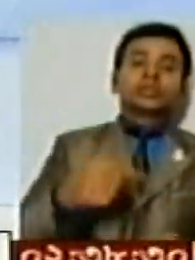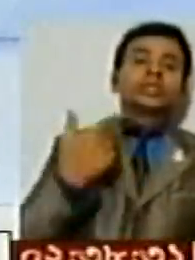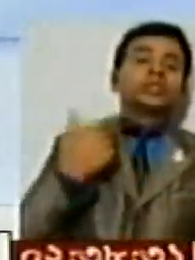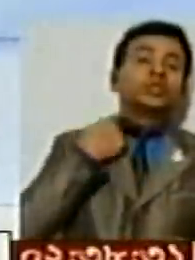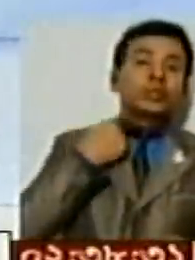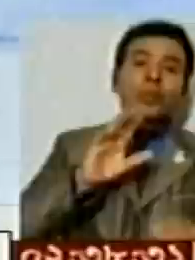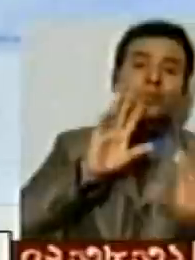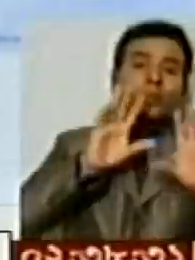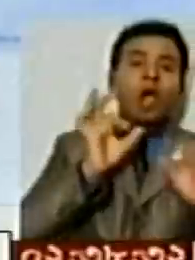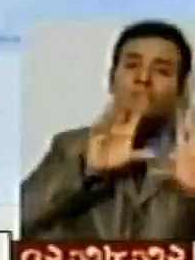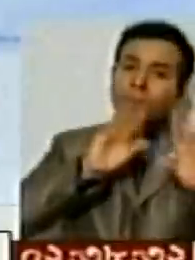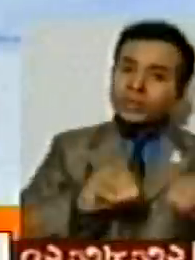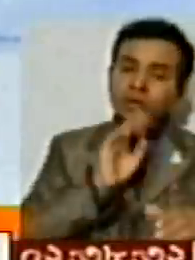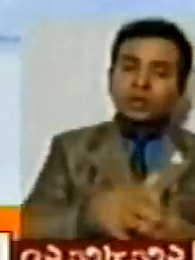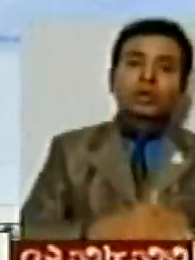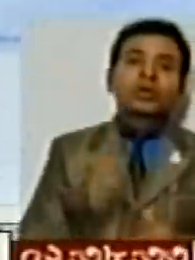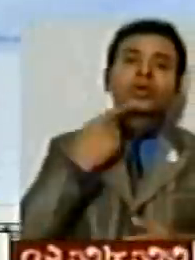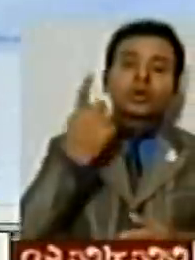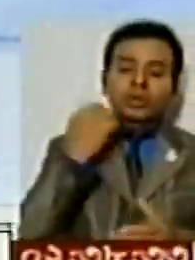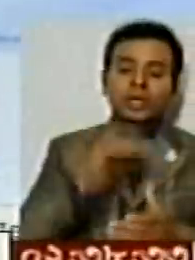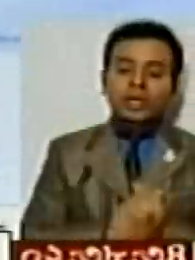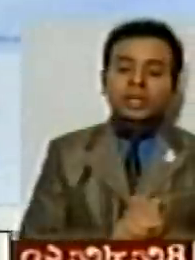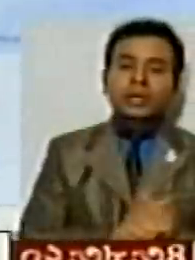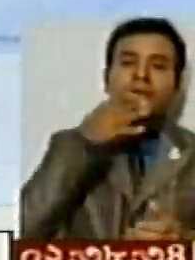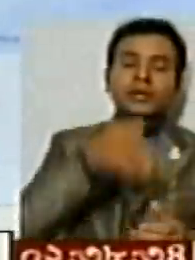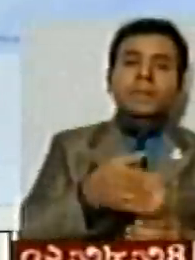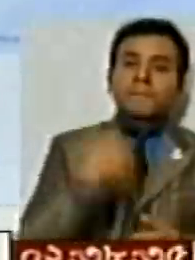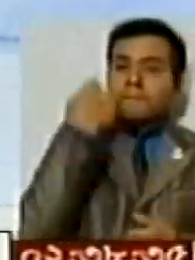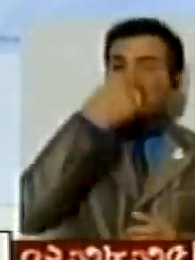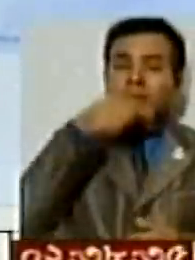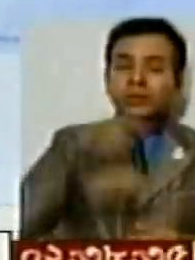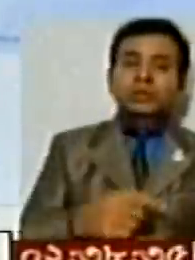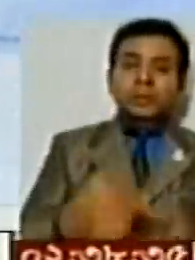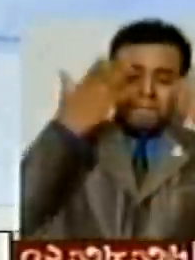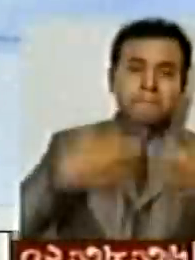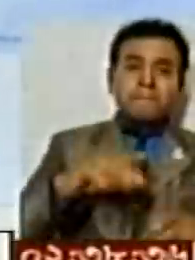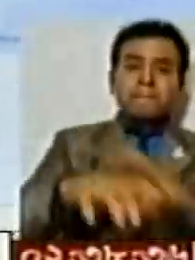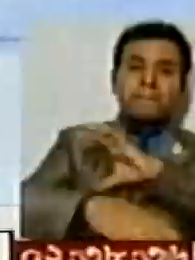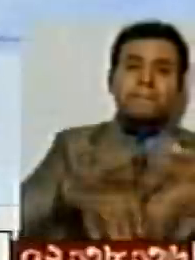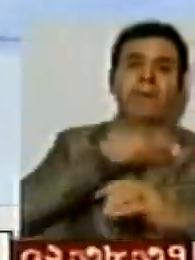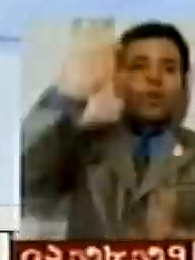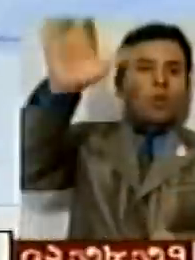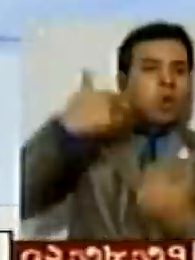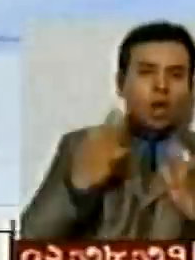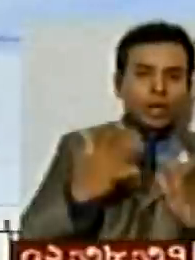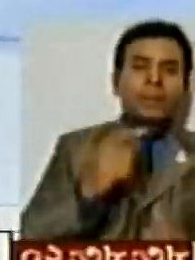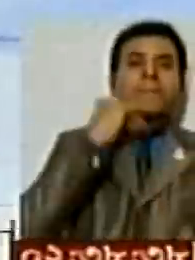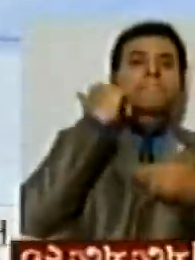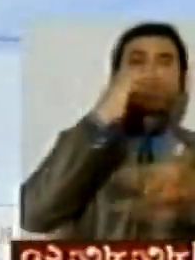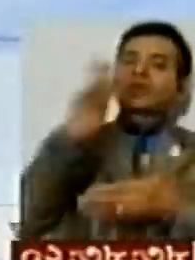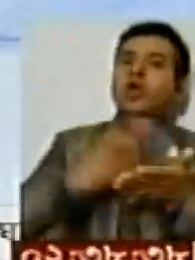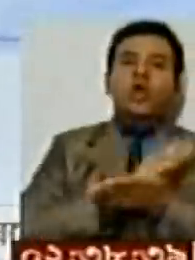গত 24 ঘন্টায়, গতকাল আপনারা জানেন যে সাপ্তাহিক ছুটির দিন ছিল, এই জন্য গত 24 ঘন্টায় আমাদের